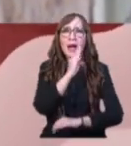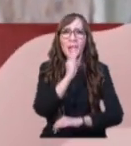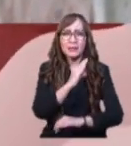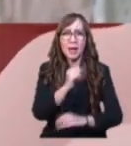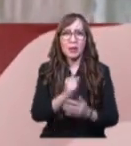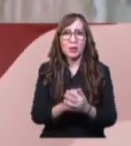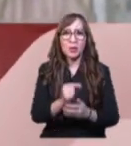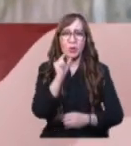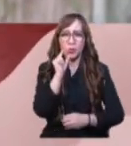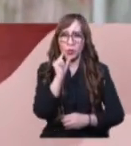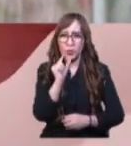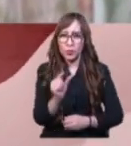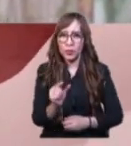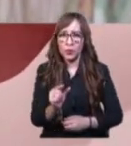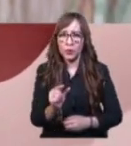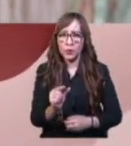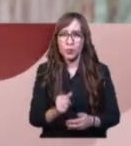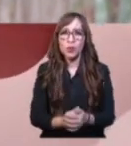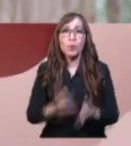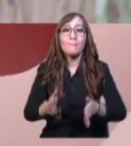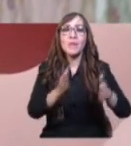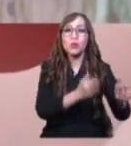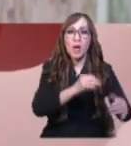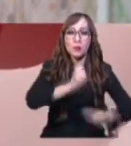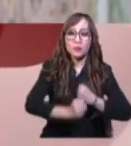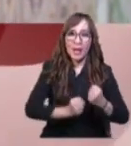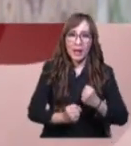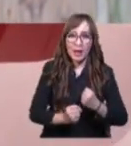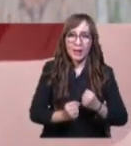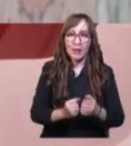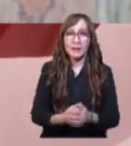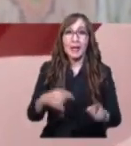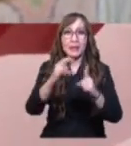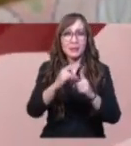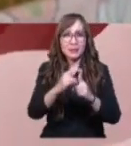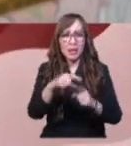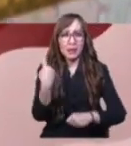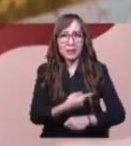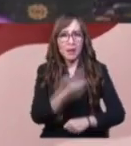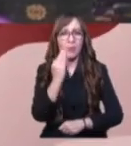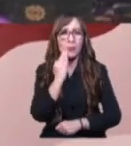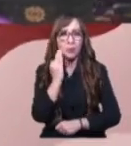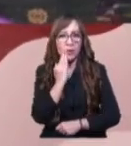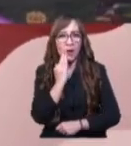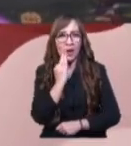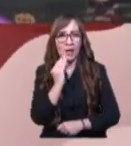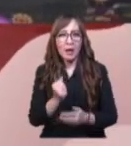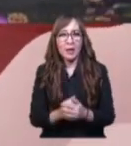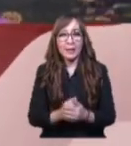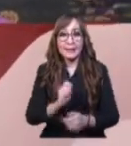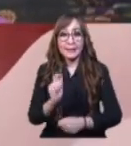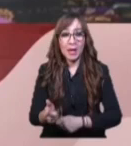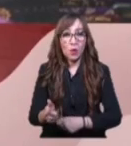menunda-nunda saat kita punya ide, saat kita pengen melakukan usaha. Dengan adanya digital, kita mempermudah yang harusnya sewa